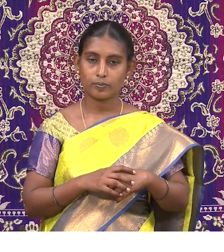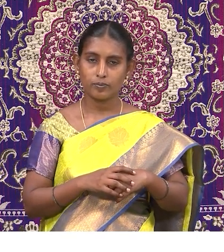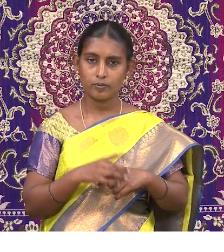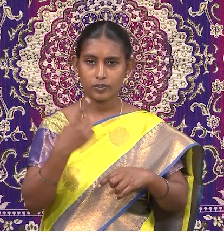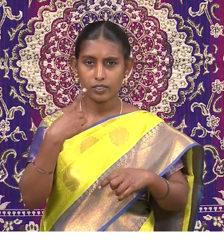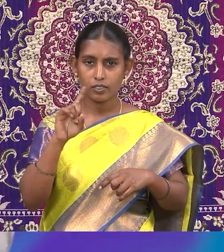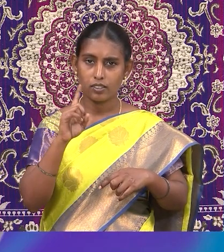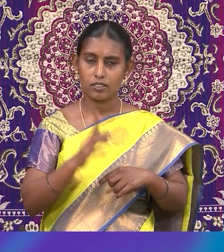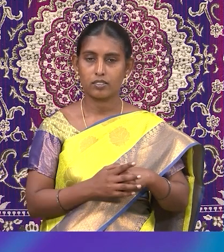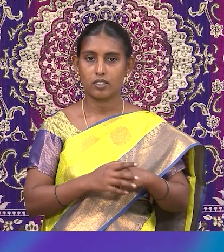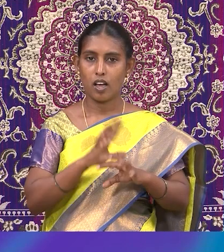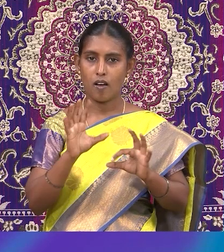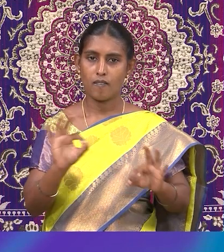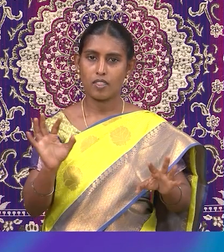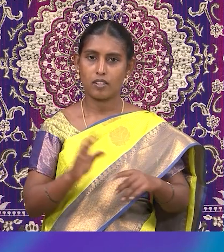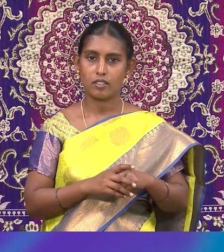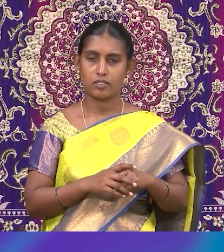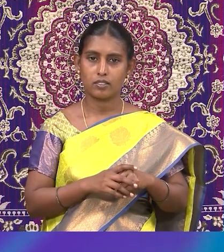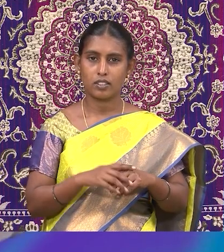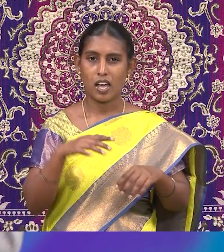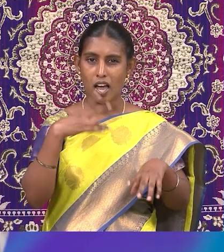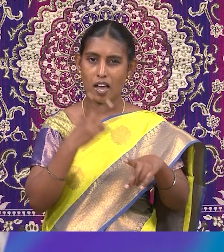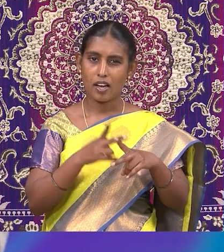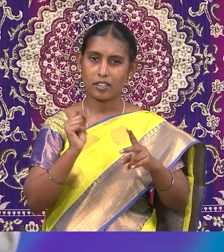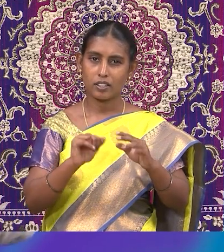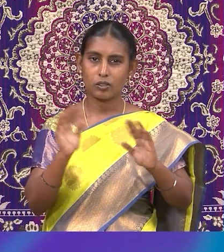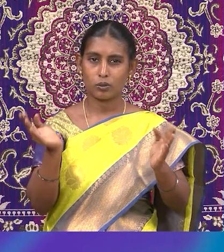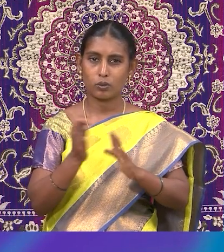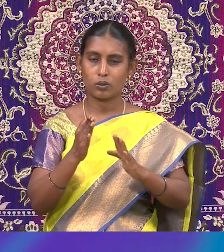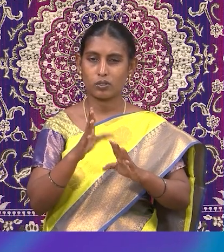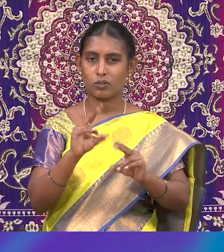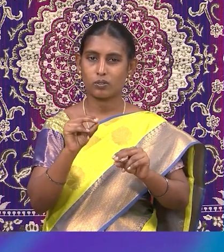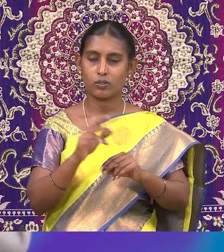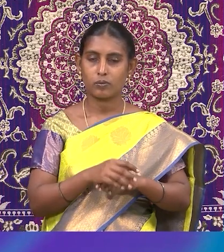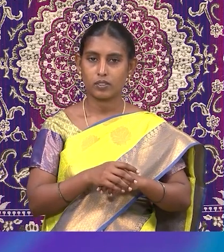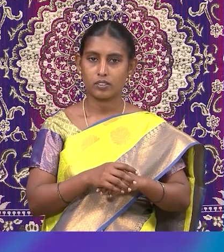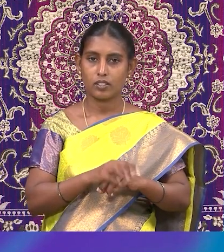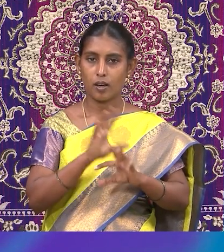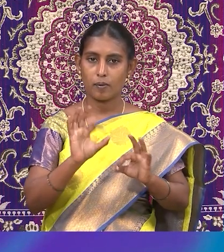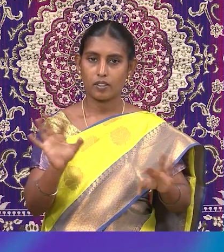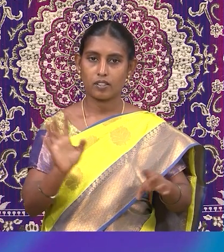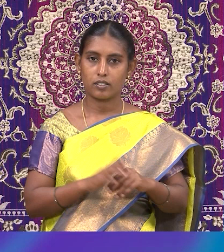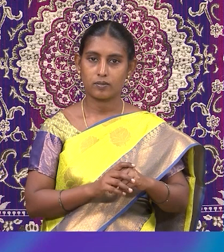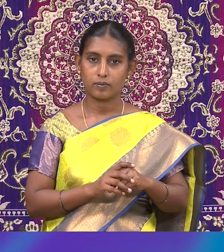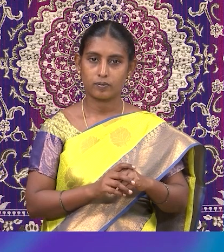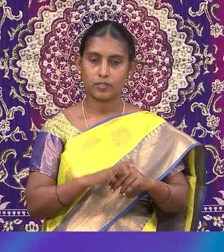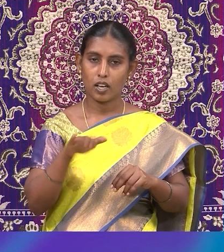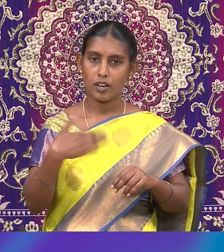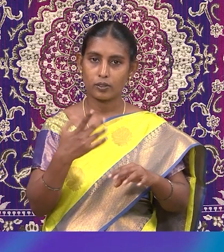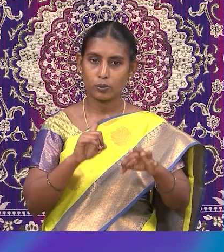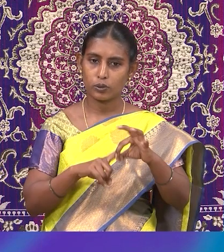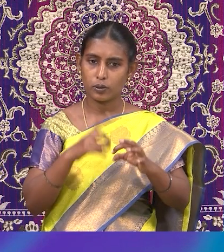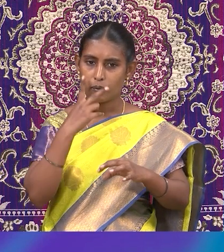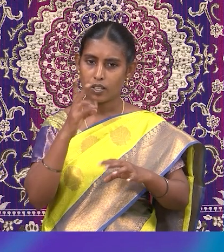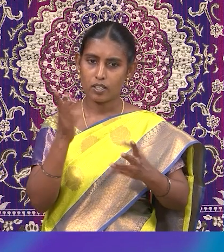சரியா? அவ்வளோதான். அதுக்கு மேலே அதை நம்ம சுருக்க போகணும்னு அவசியம் இல்லை, அப்படியே விட்டுடலாம். அடுத்த கேள்வி